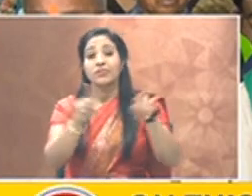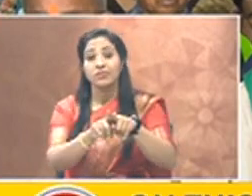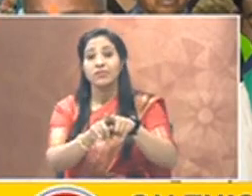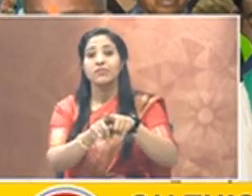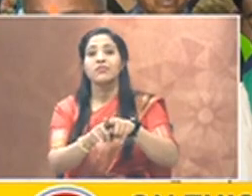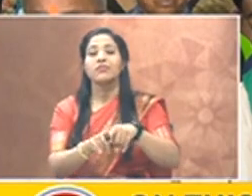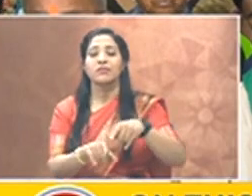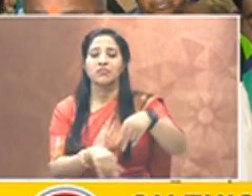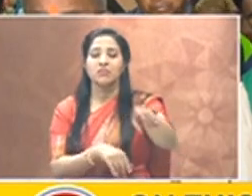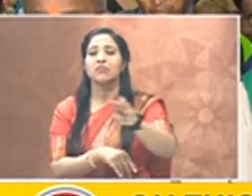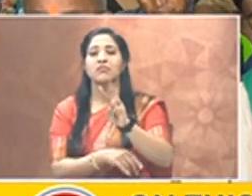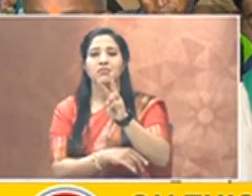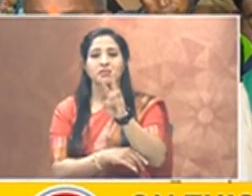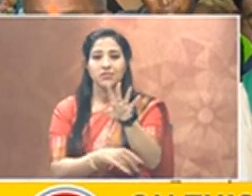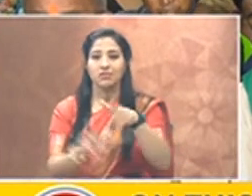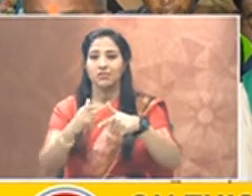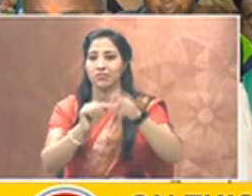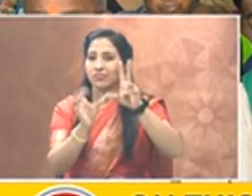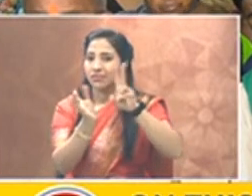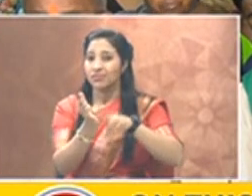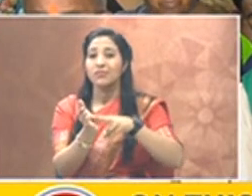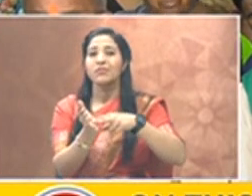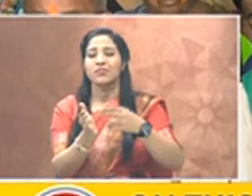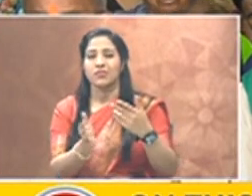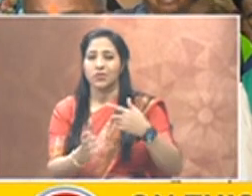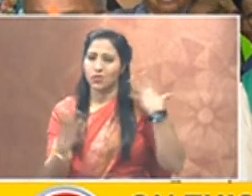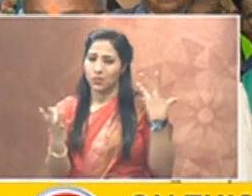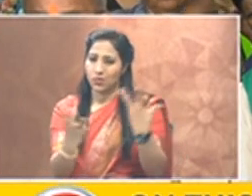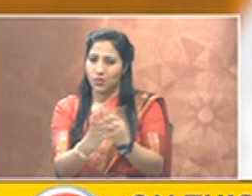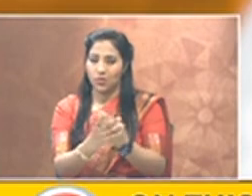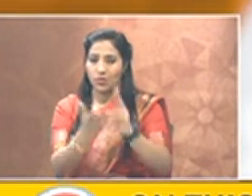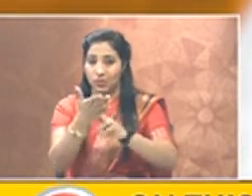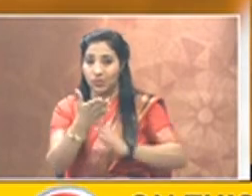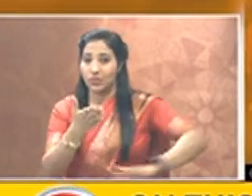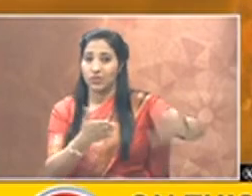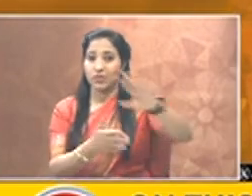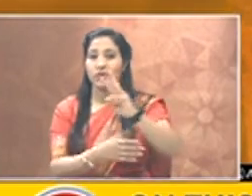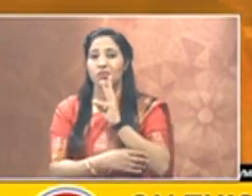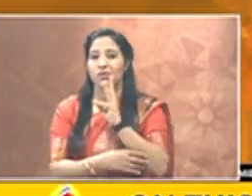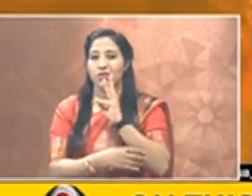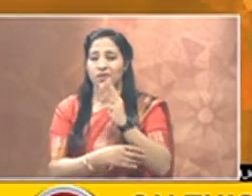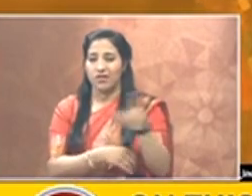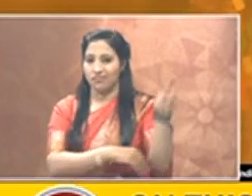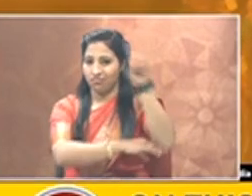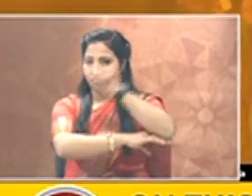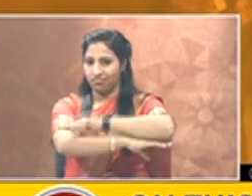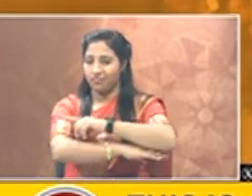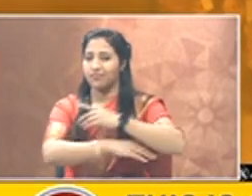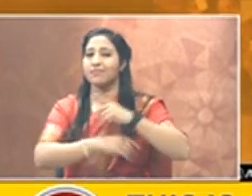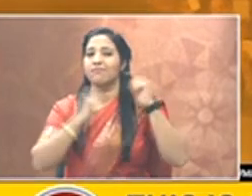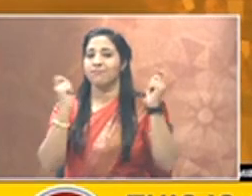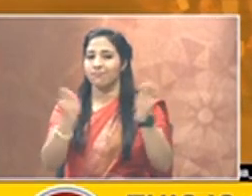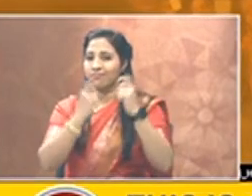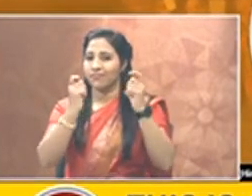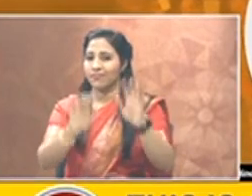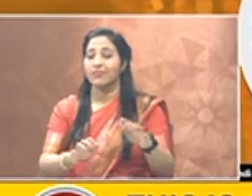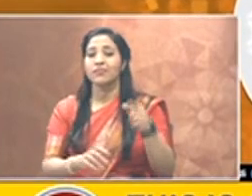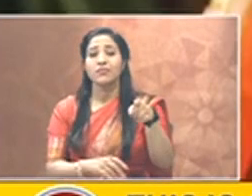25 जनवरी को हम सभी ने नेशनल वोटर्स डे मनाया है। ये